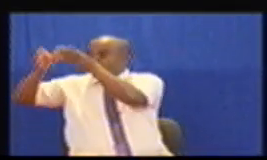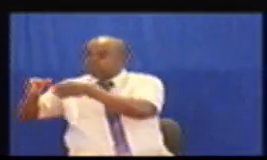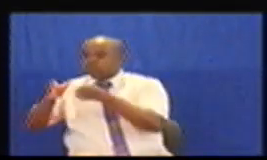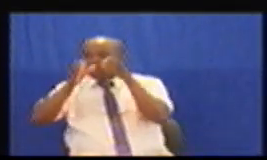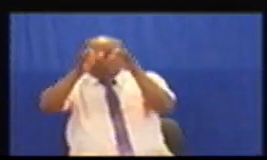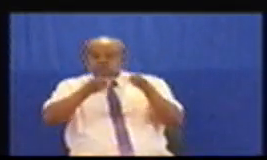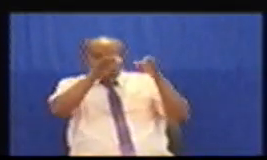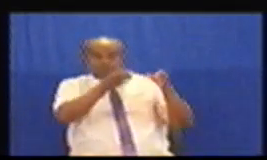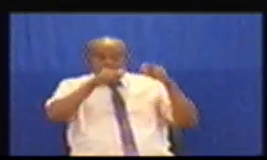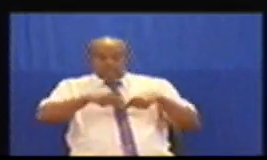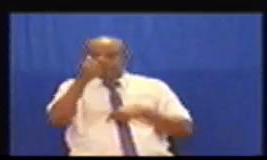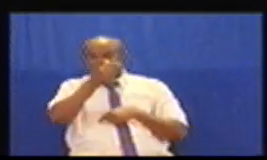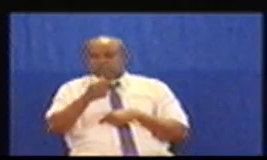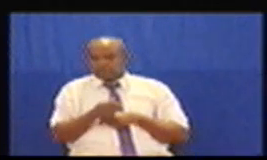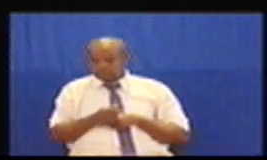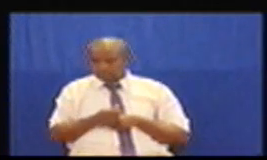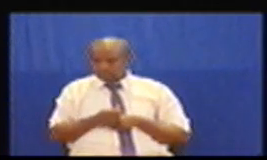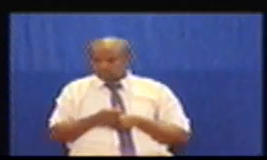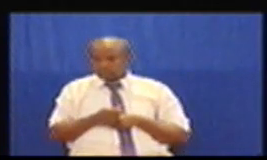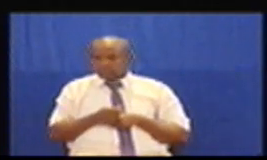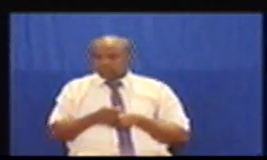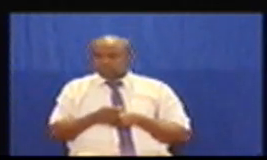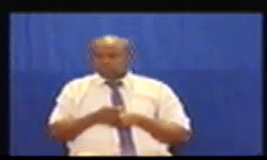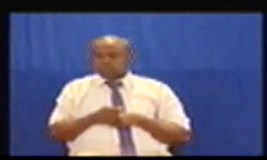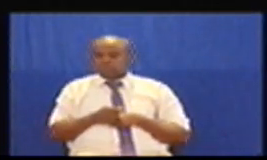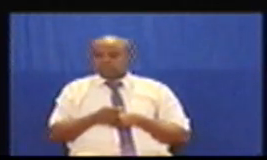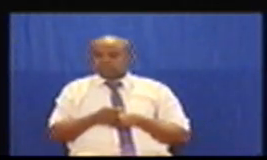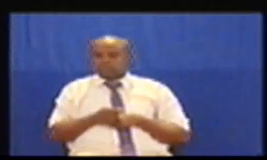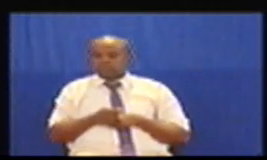tulivyo nayo sisi katika katiba yetu.